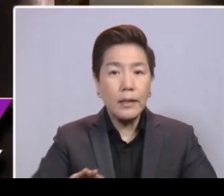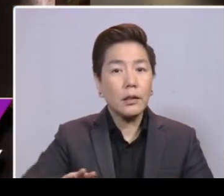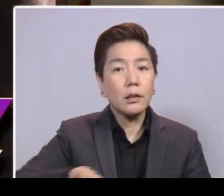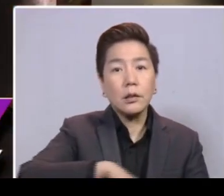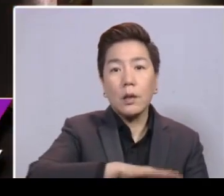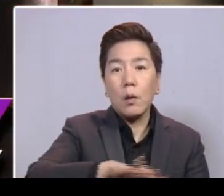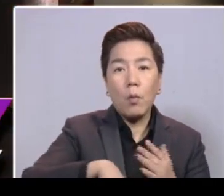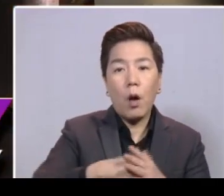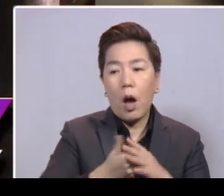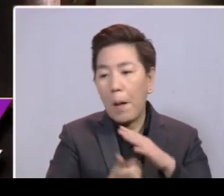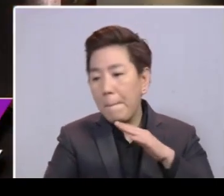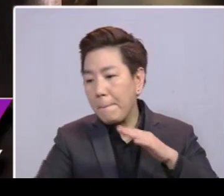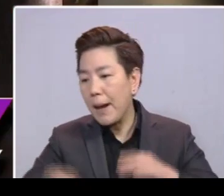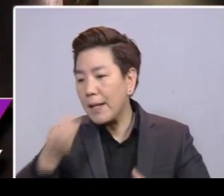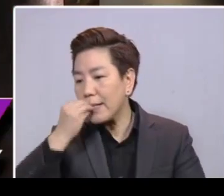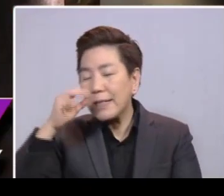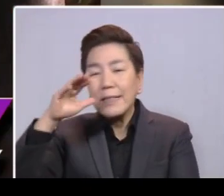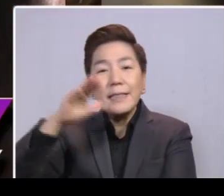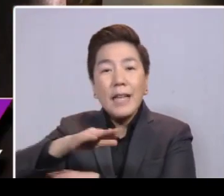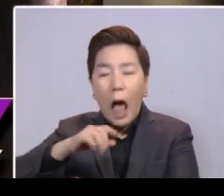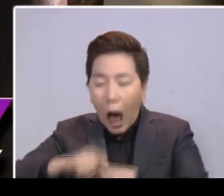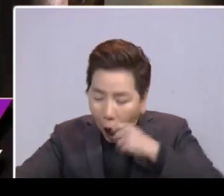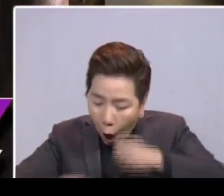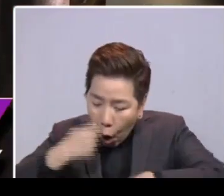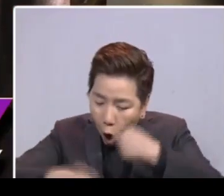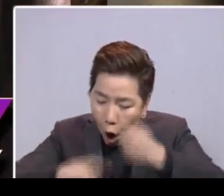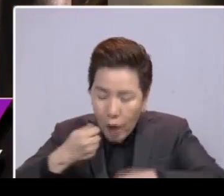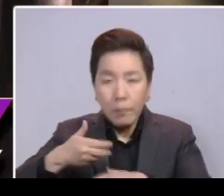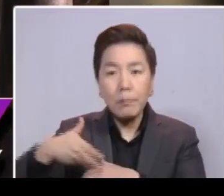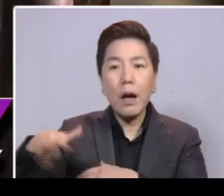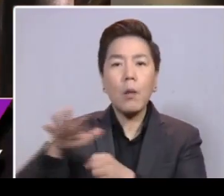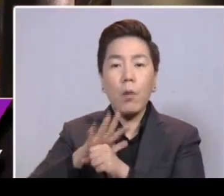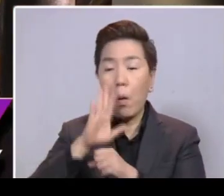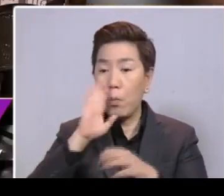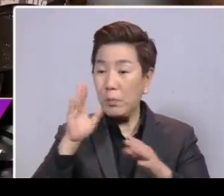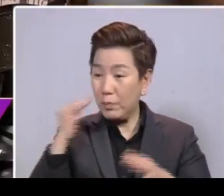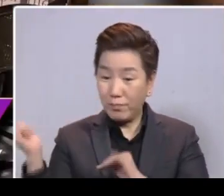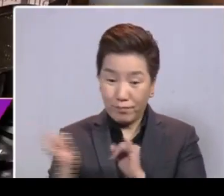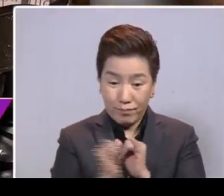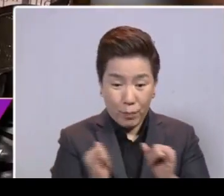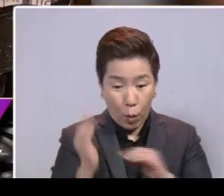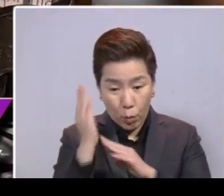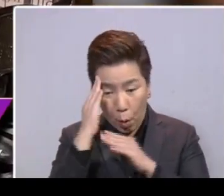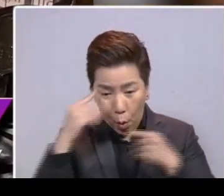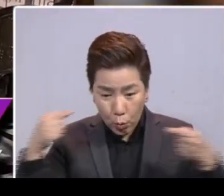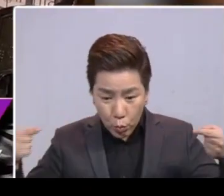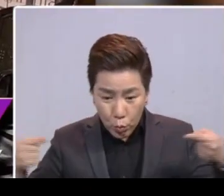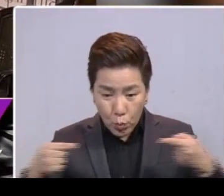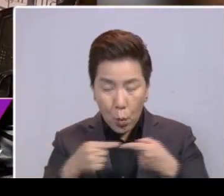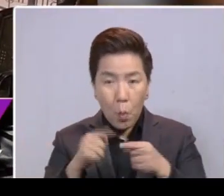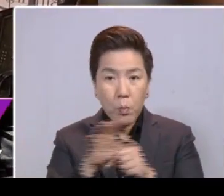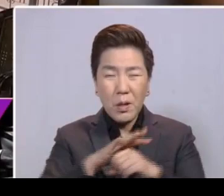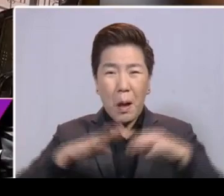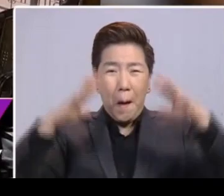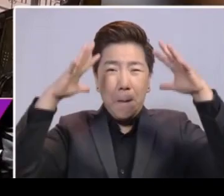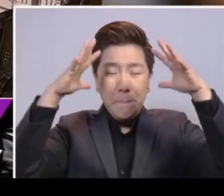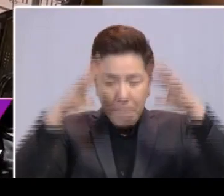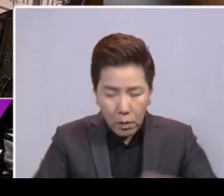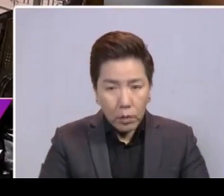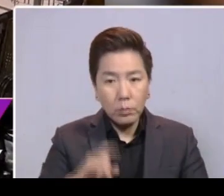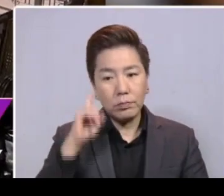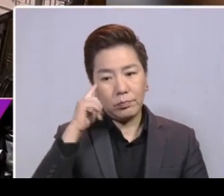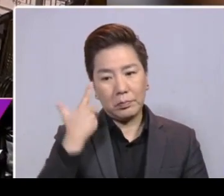ออกไปกินข้าวเย็นอื้อหือไม่เช่นนั้นไม่รู้ว่าจะเกิดความเสียหายขนาดไหนไปอีกนะฮะ